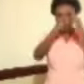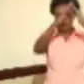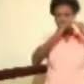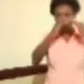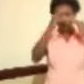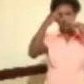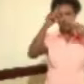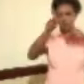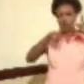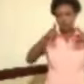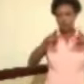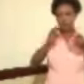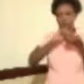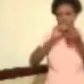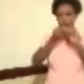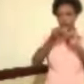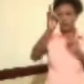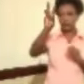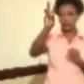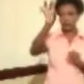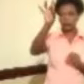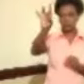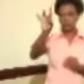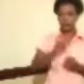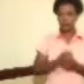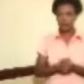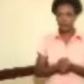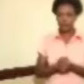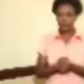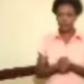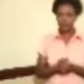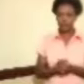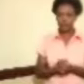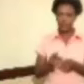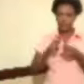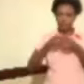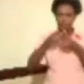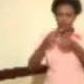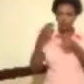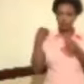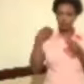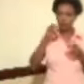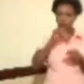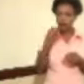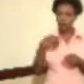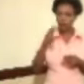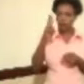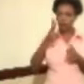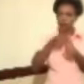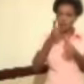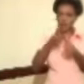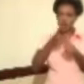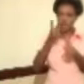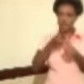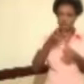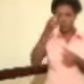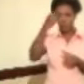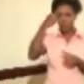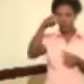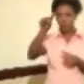numéro c'est 68. Nous prenons gagner pour nous accueillir deuxième candidat qui